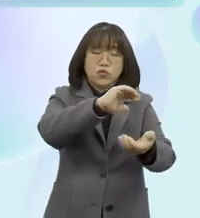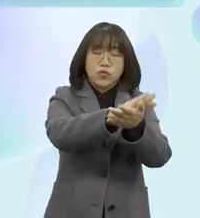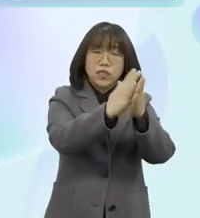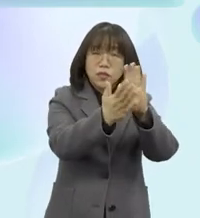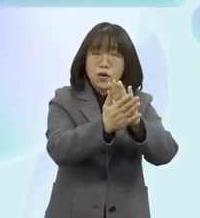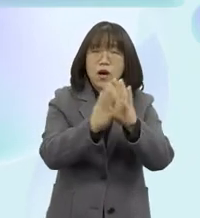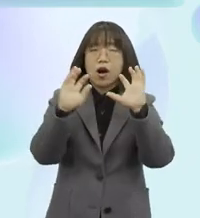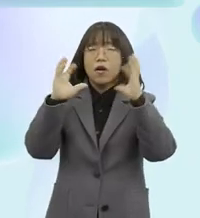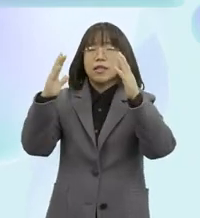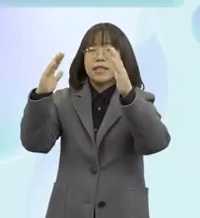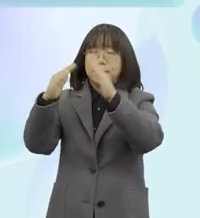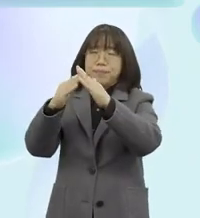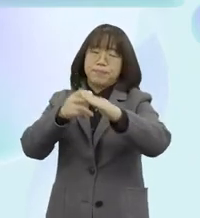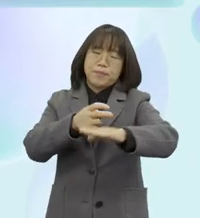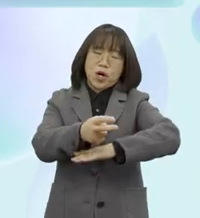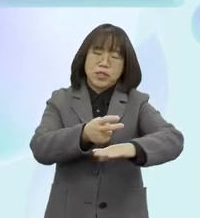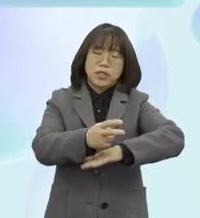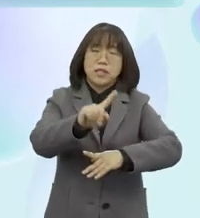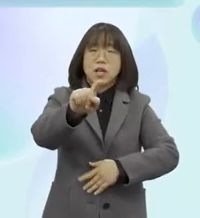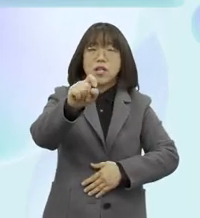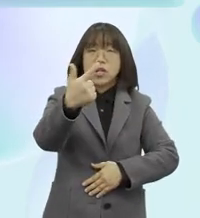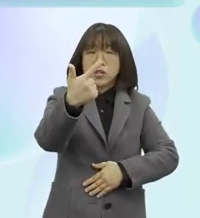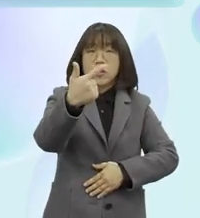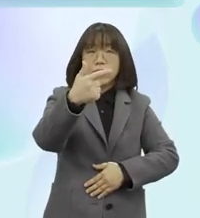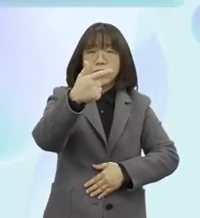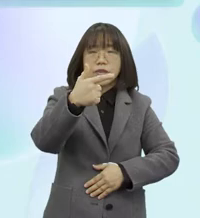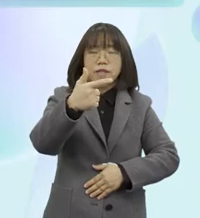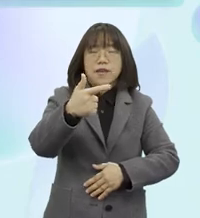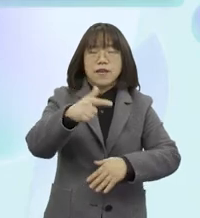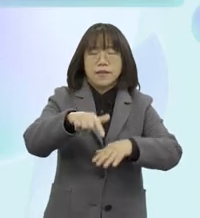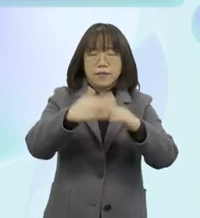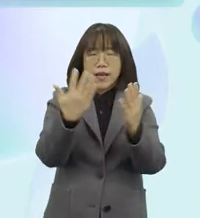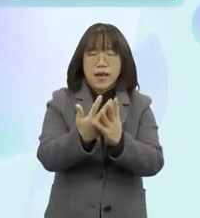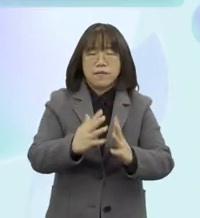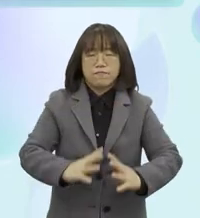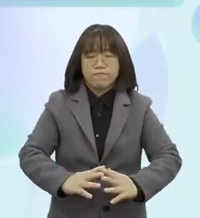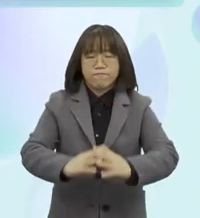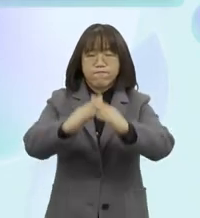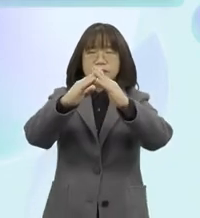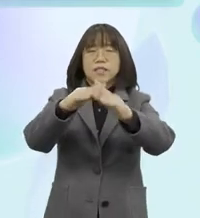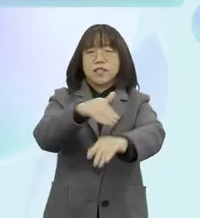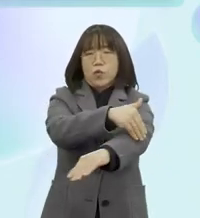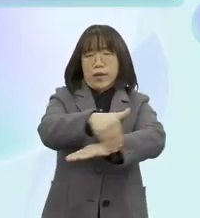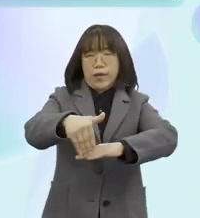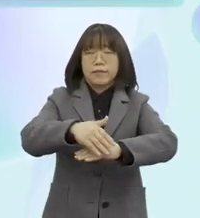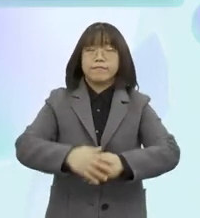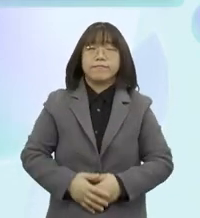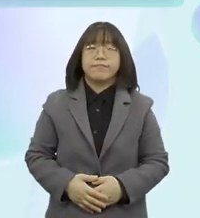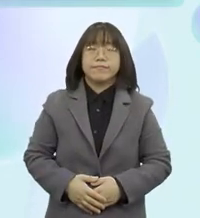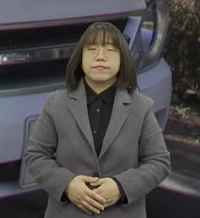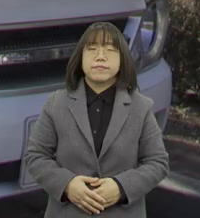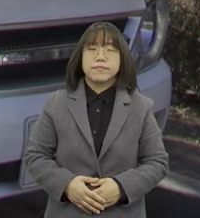어린이집 통학버스 등 버스 16대의 순차적으로 설치 운영 을 추진합니다